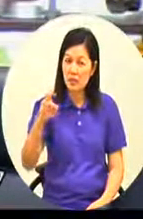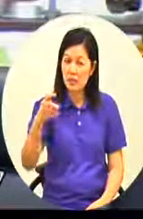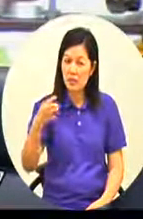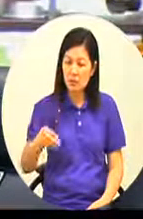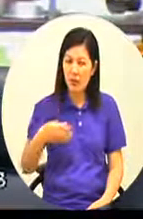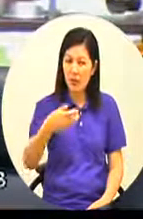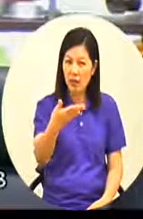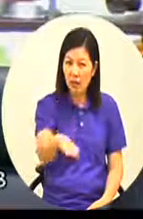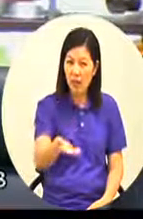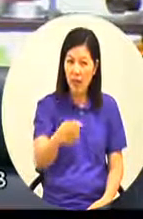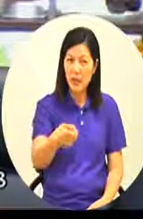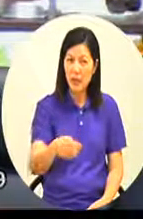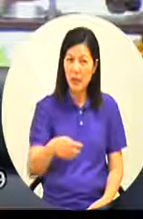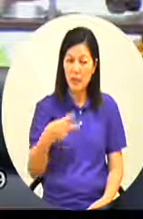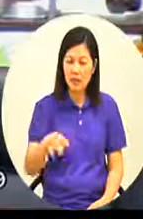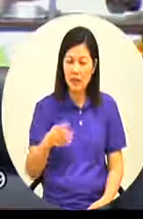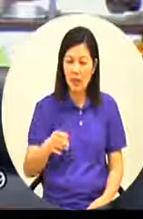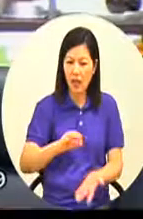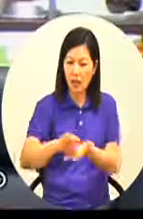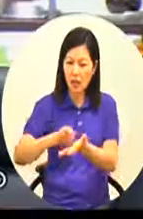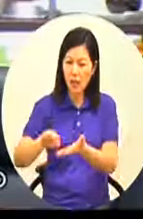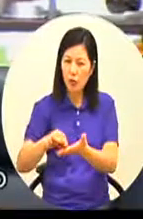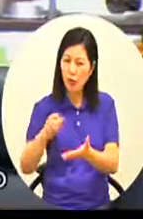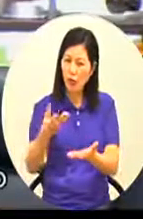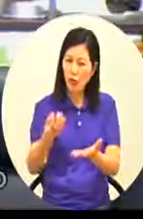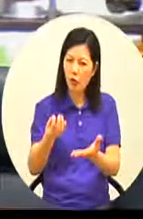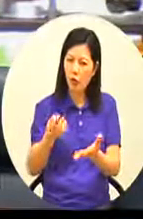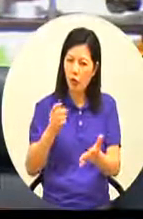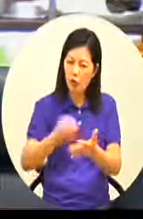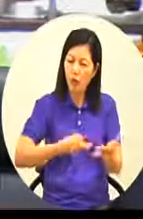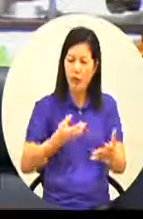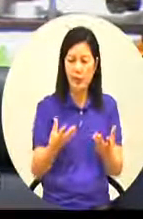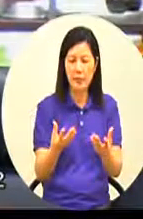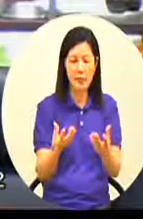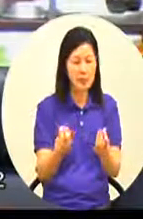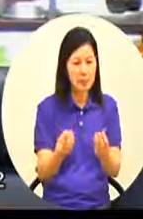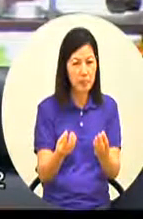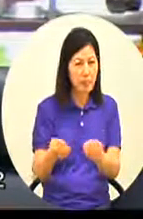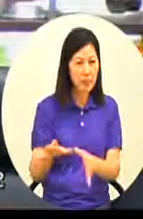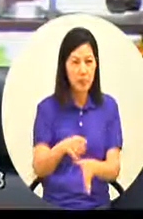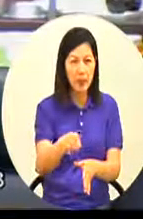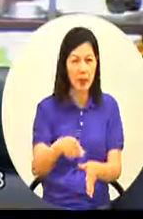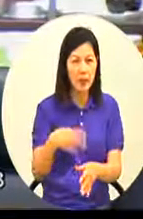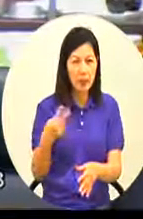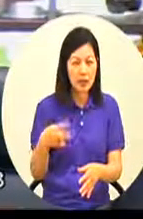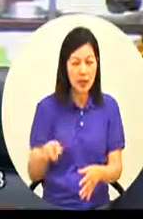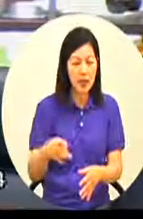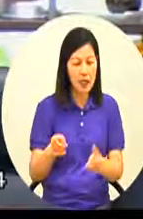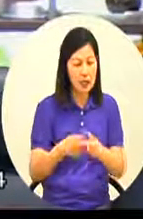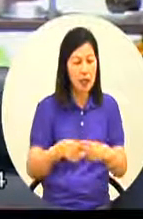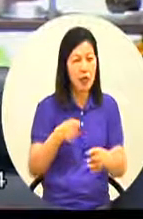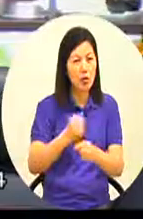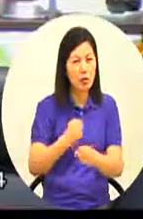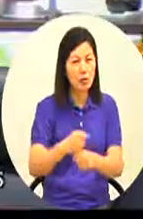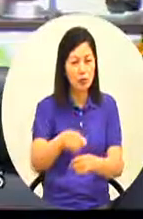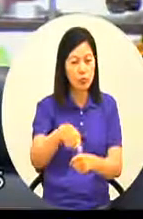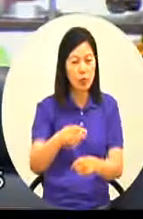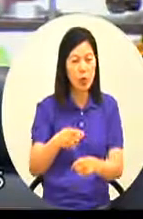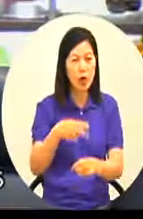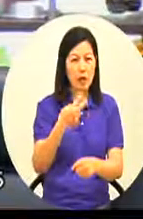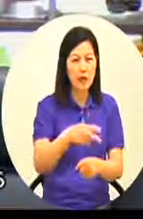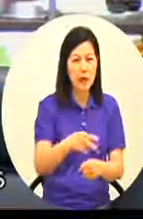会因为我们地方花会多出来。那小型工程他们又没有办法花，一开不高啊，小